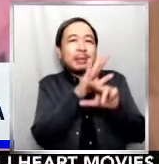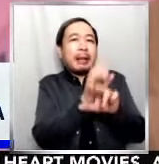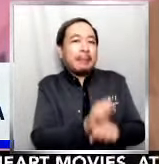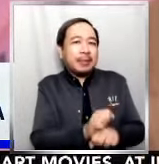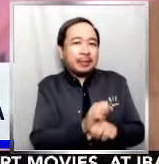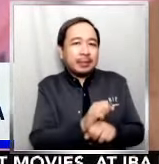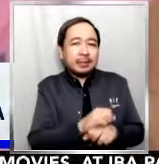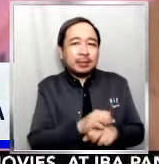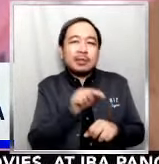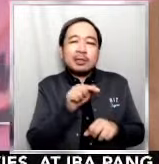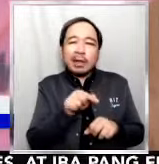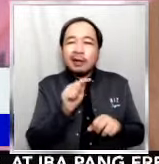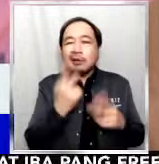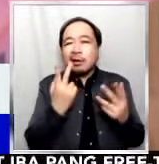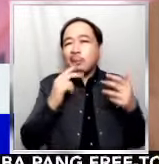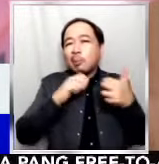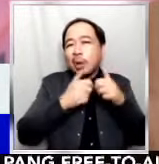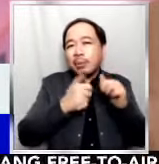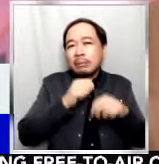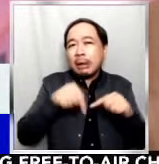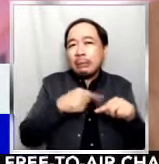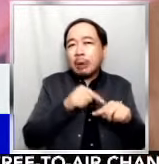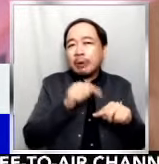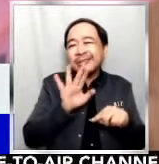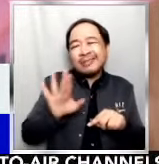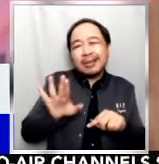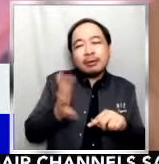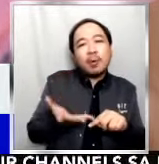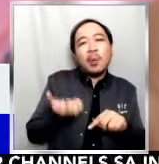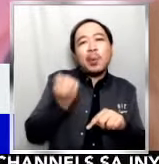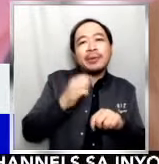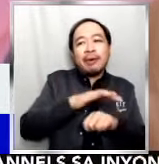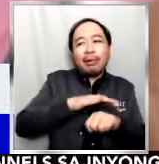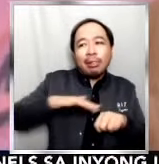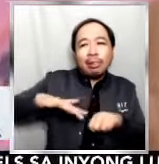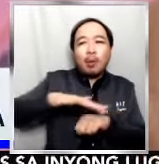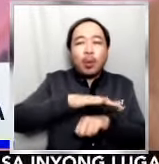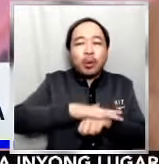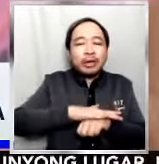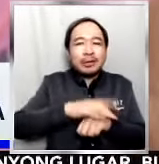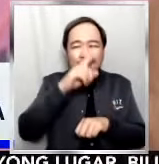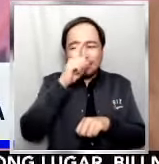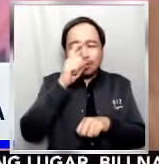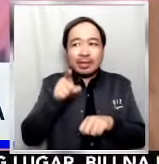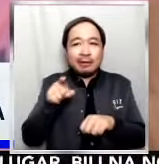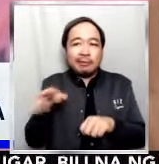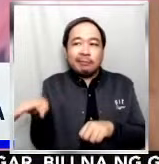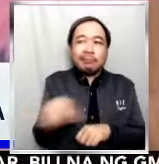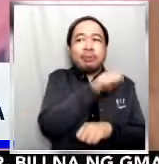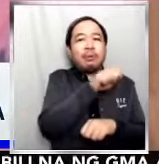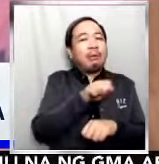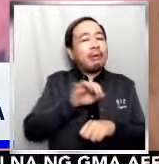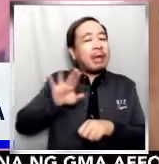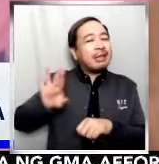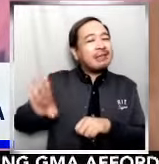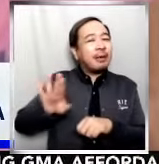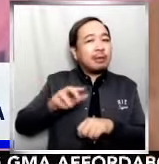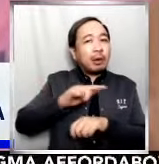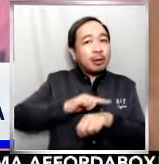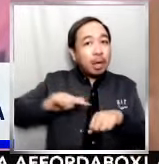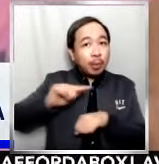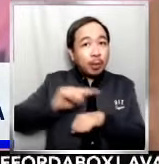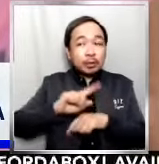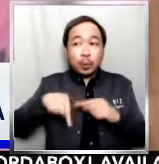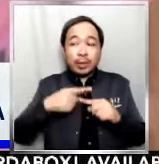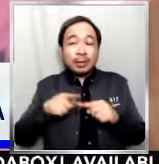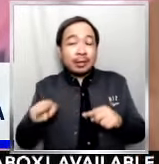po, ma'am. Dahil nga po, pinalis na sila doon, binawi na yung lupa. Tapos nung nakita nung tsahin ko na iba na nakatira, sumama